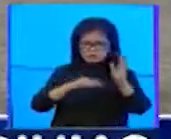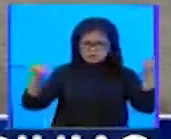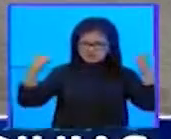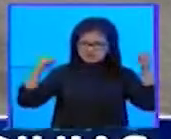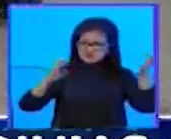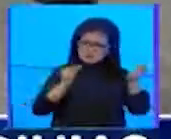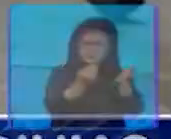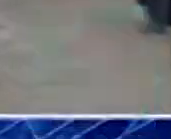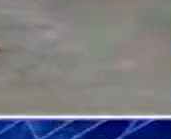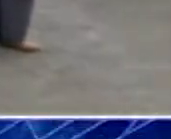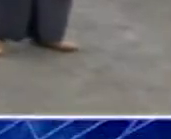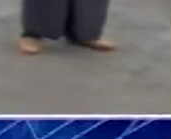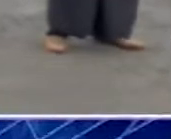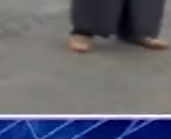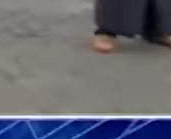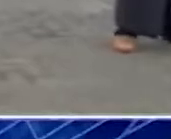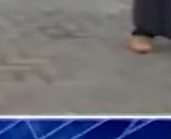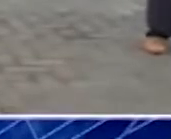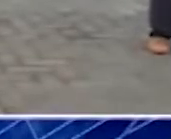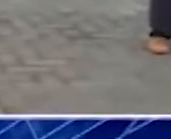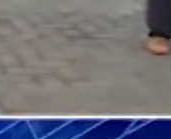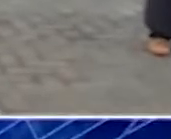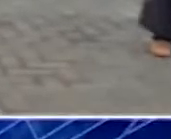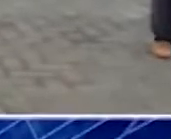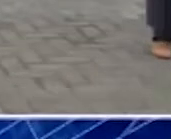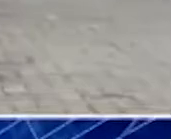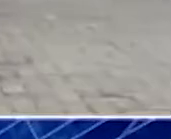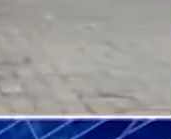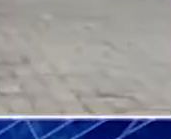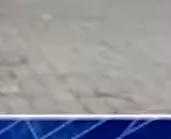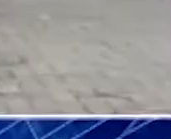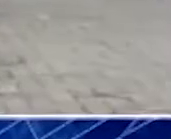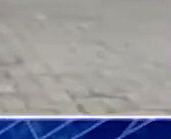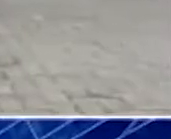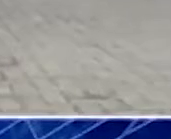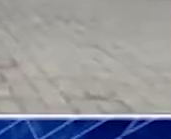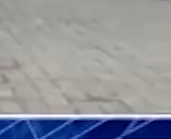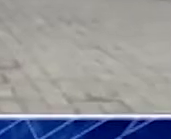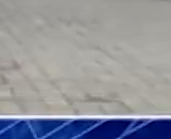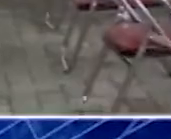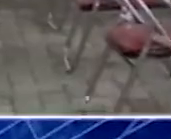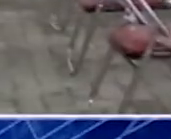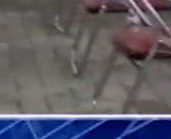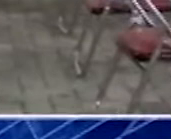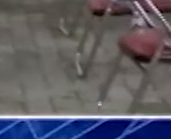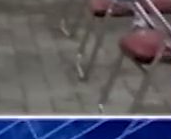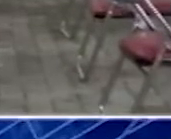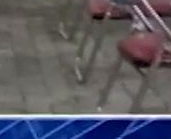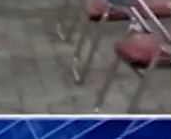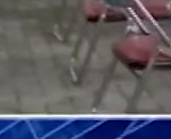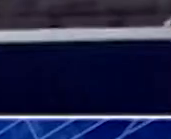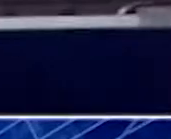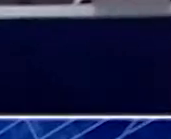COVID-19. Salah satu di antaranya adalah semua pihak yang terlibat dalam momen pilkada, baik petugas maupun para pemilih, diwajibkan melaksanakan dan